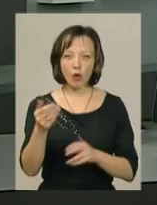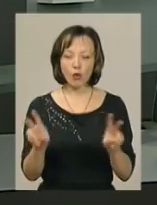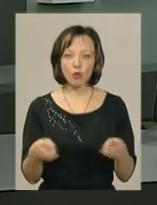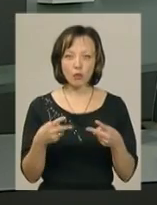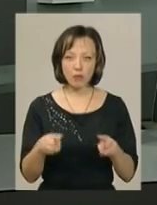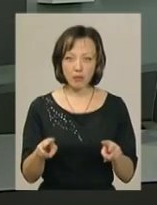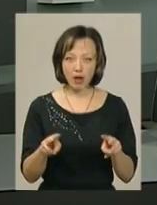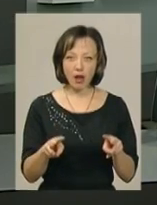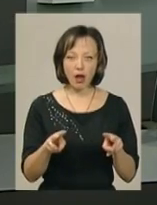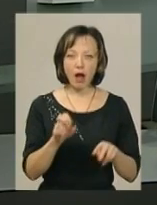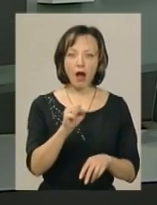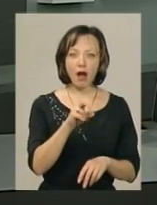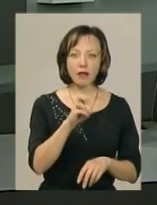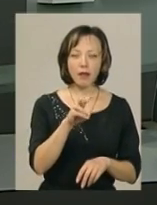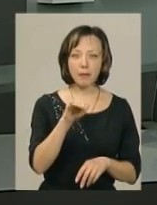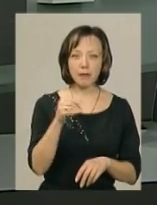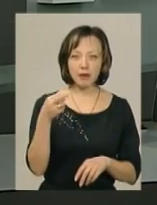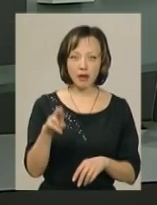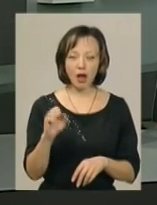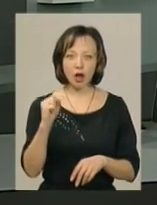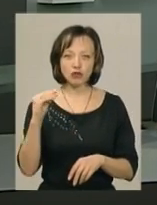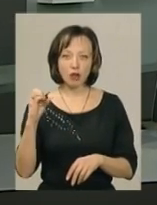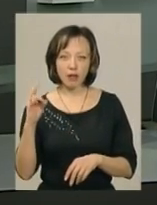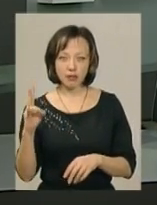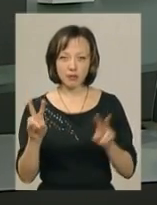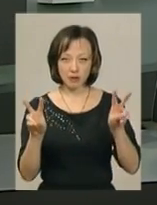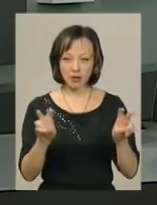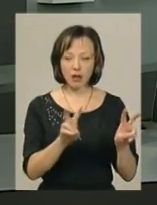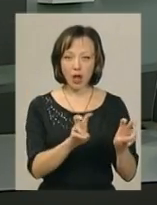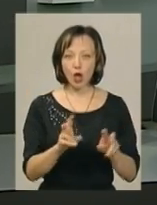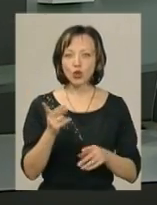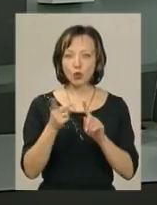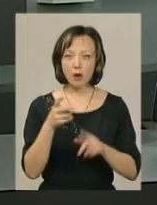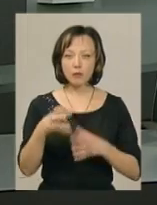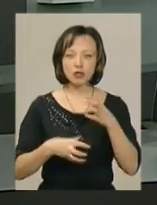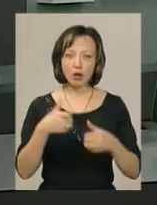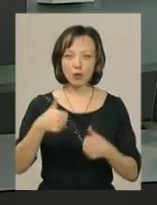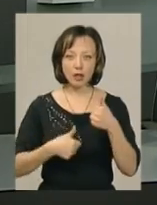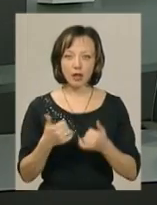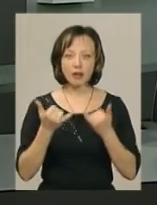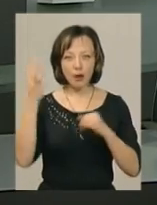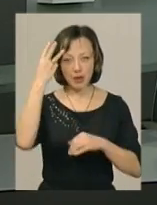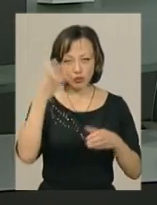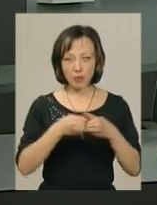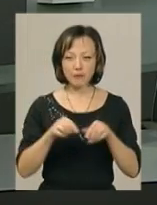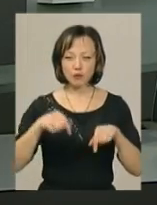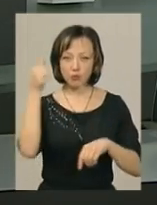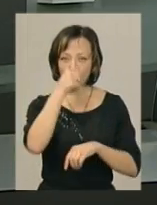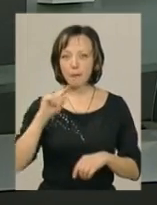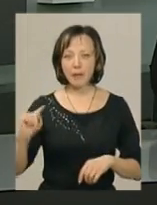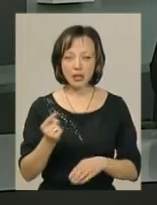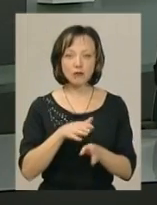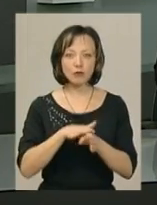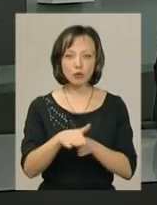клубами «Академія», «Бержерак» і «Ажен». Це буде другий міжнародний старт для хмельницьких рехбійців у цьому році. Перший,